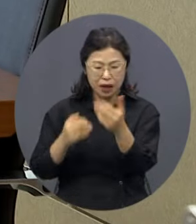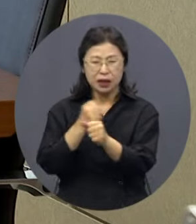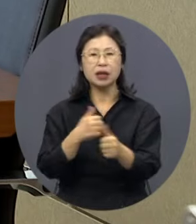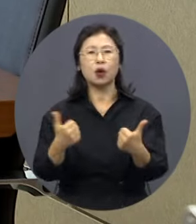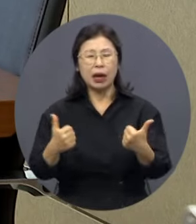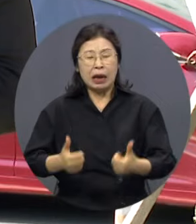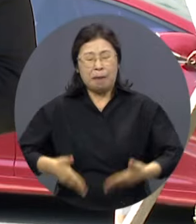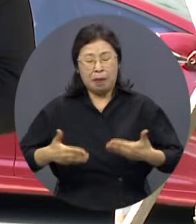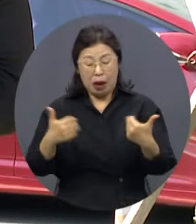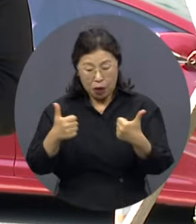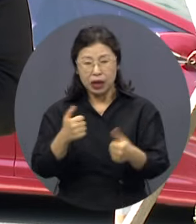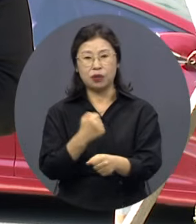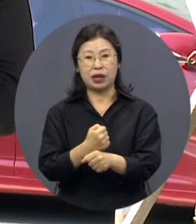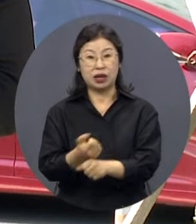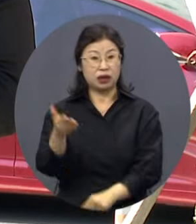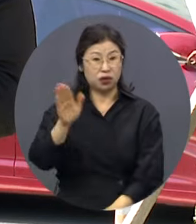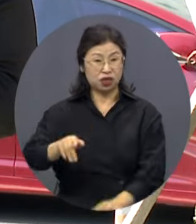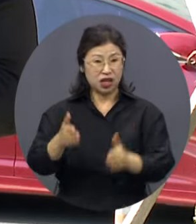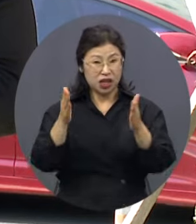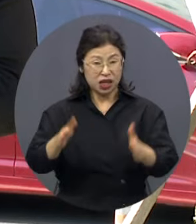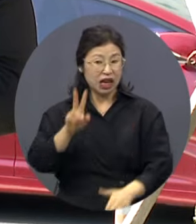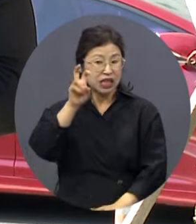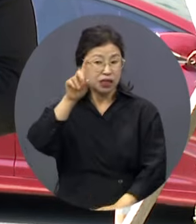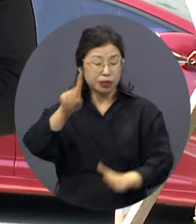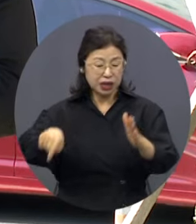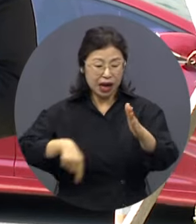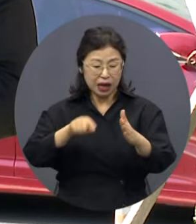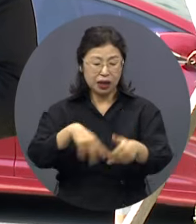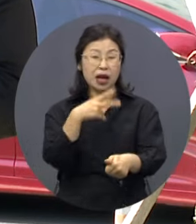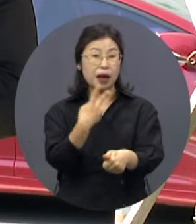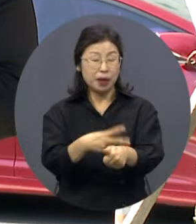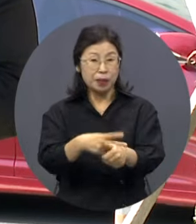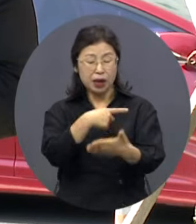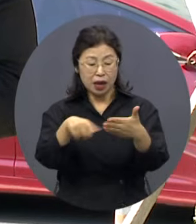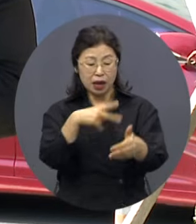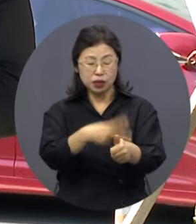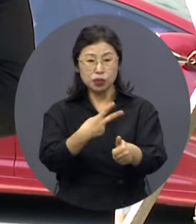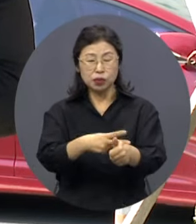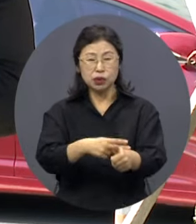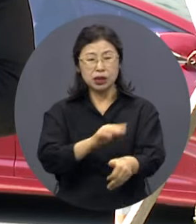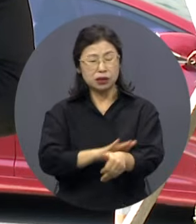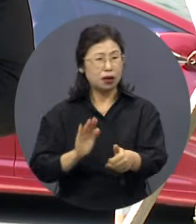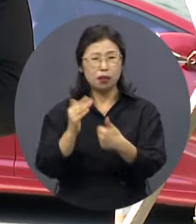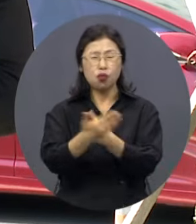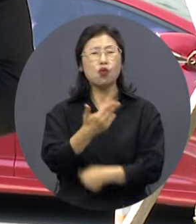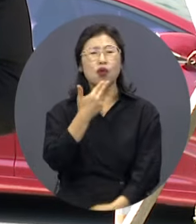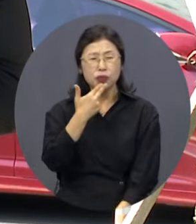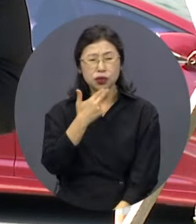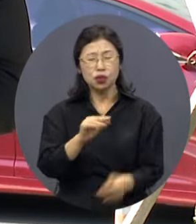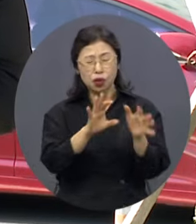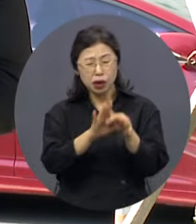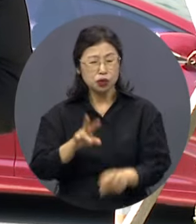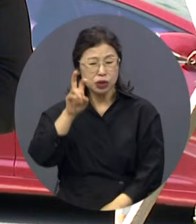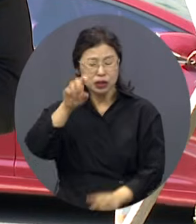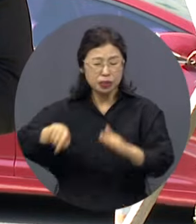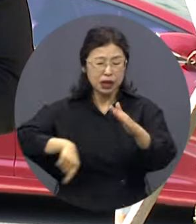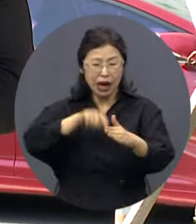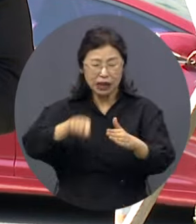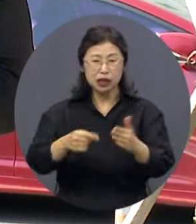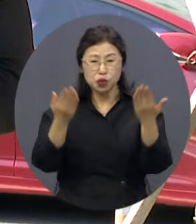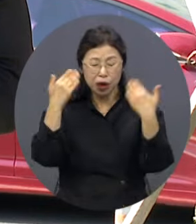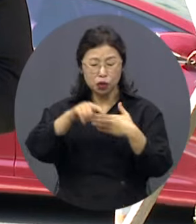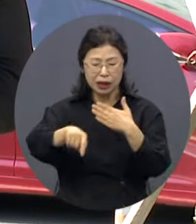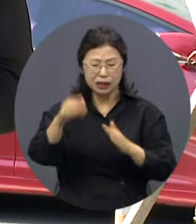있는 겁니다 그런데이 기간에 피해 교사들이 학교 현장에서 제대로 된 보호 조치를 보장받지 못하고 있다는